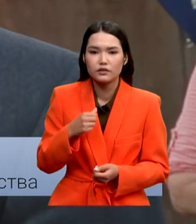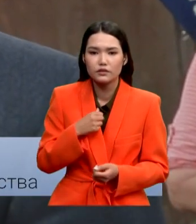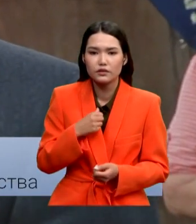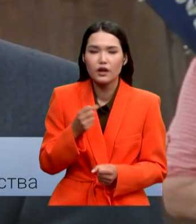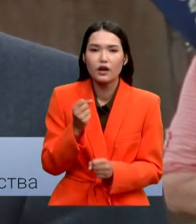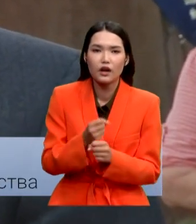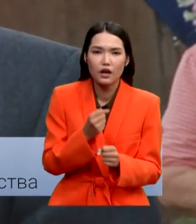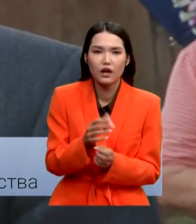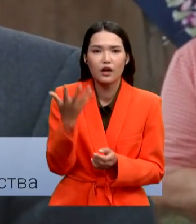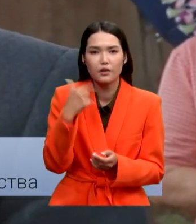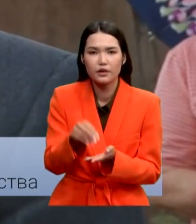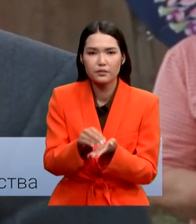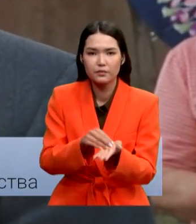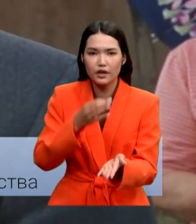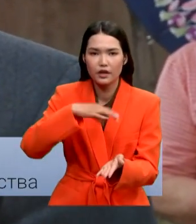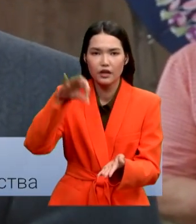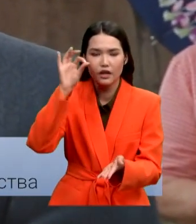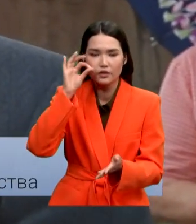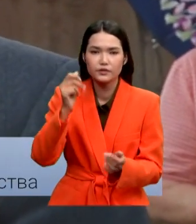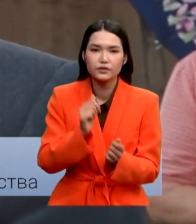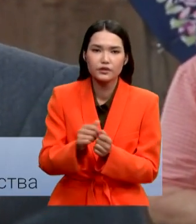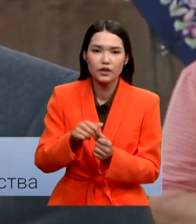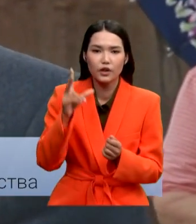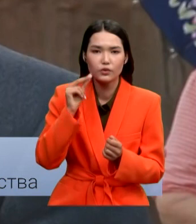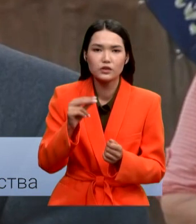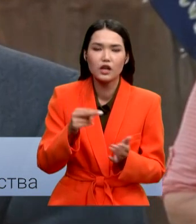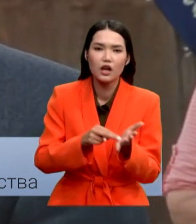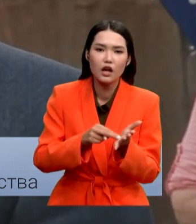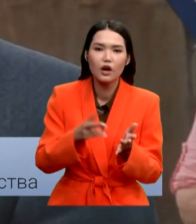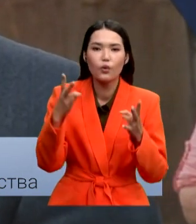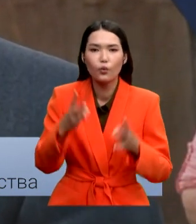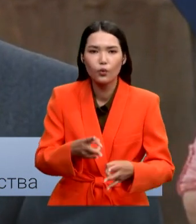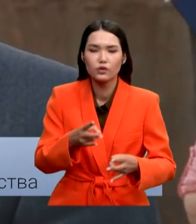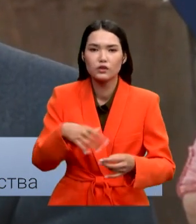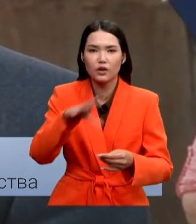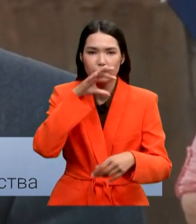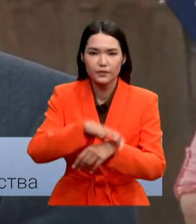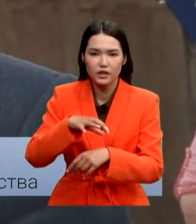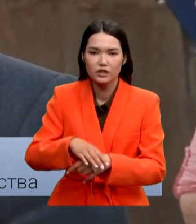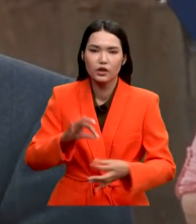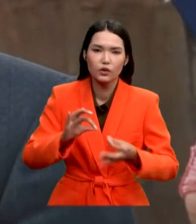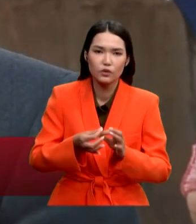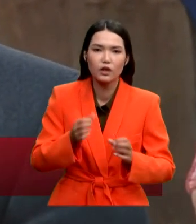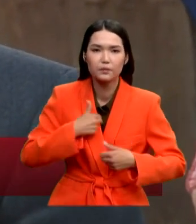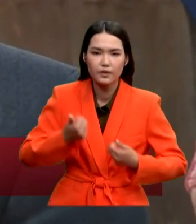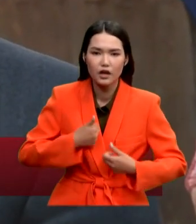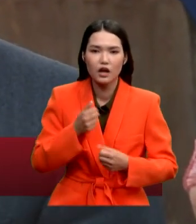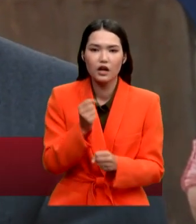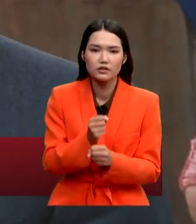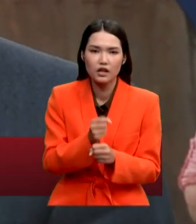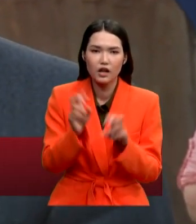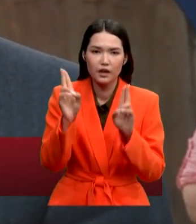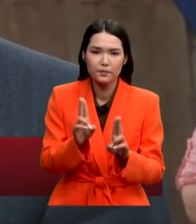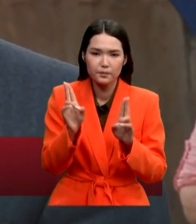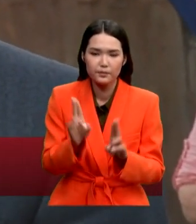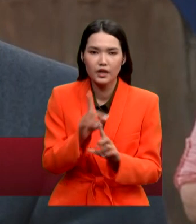Когда они пишут заявление в полицию, указывают сумму ущерба. Расходы будут фиксироваться. Точные механизмы мы будем вырабатывать в процессе, так